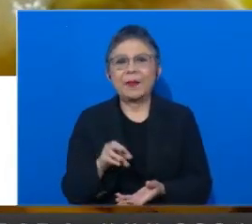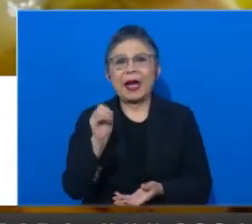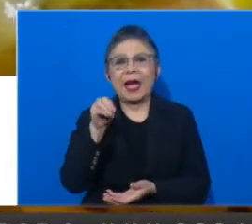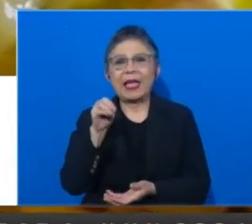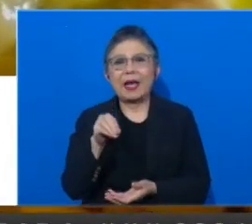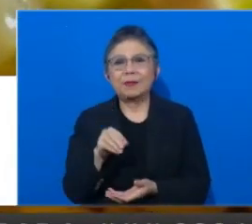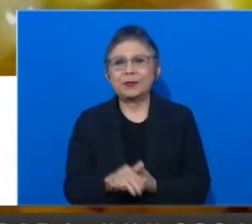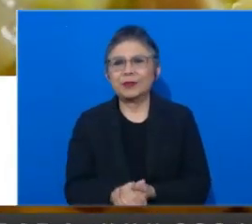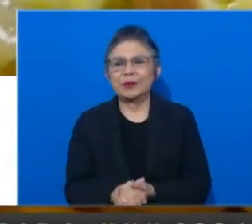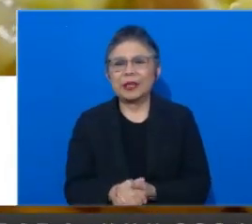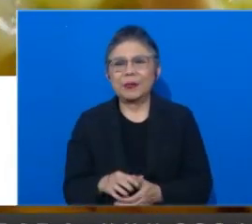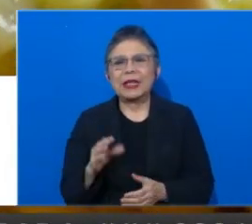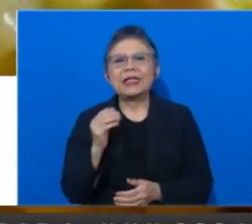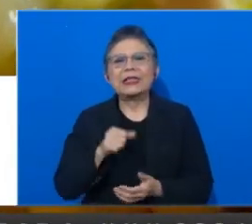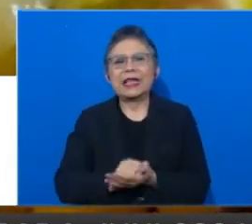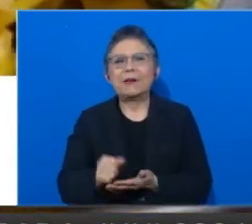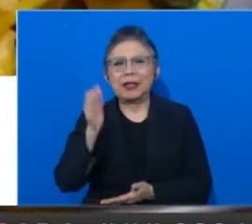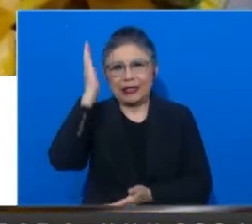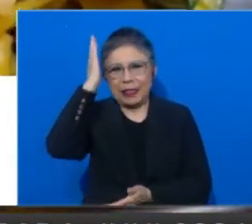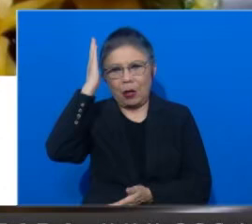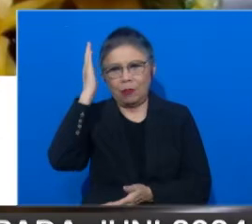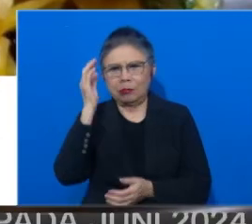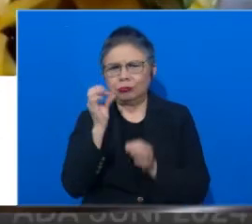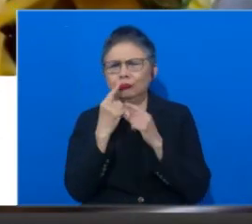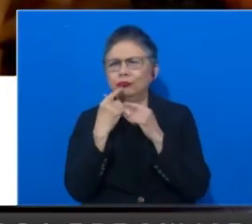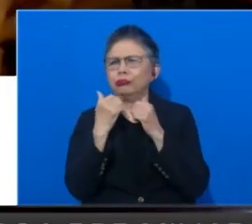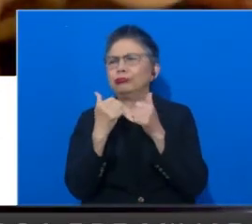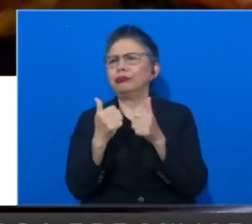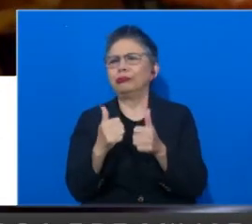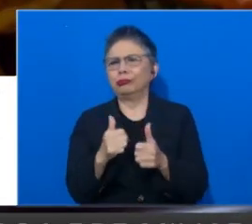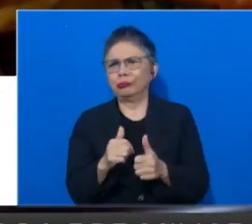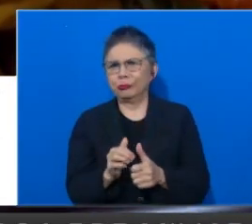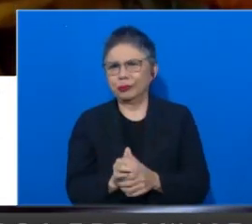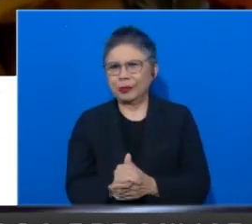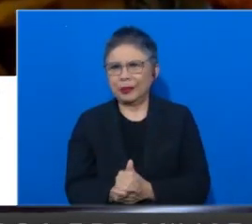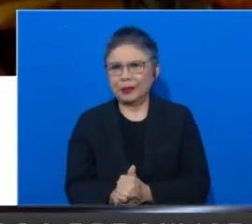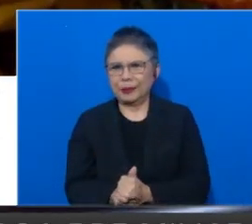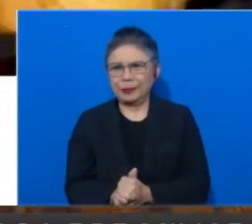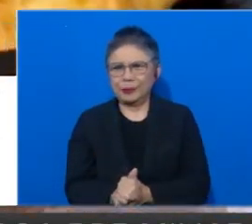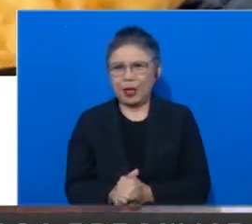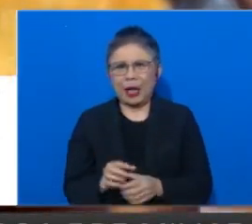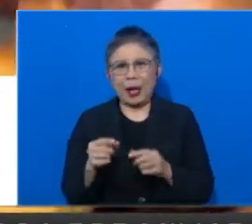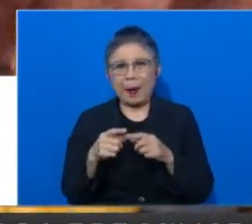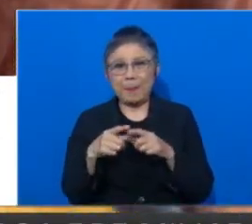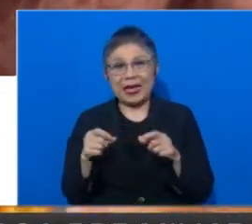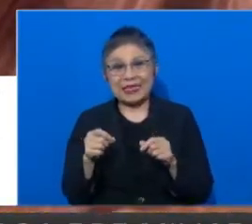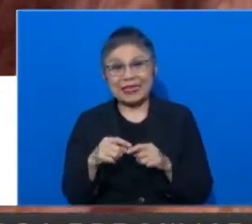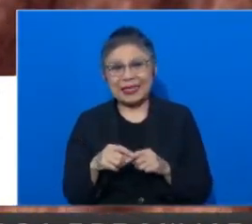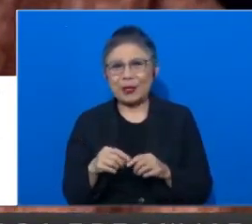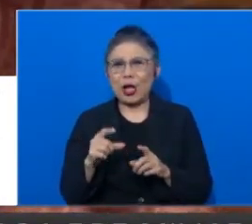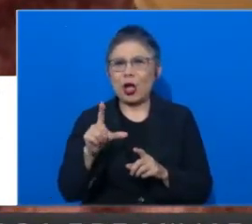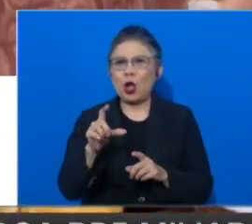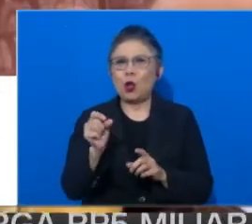yang sudah ditumis dengan sambal hijau. Eits, jangan lupa beri pangsit serta lumpia